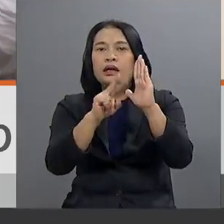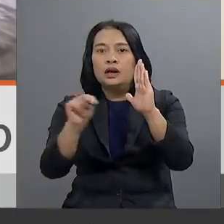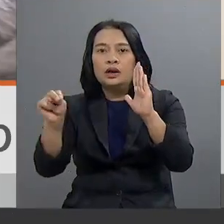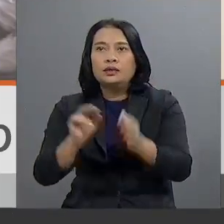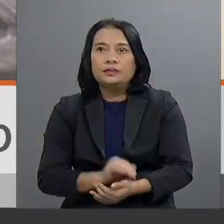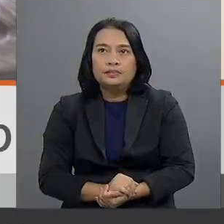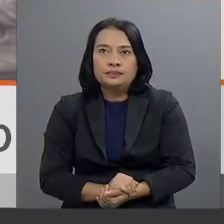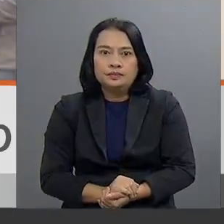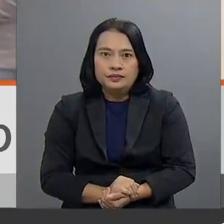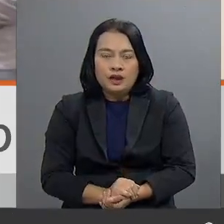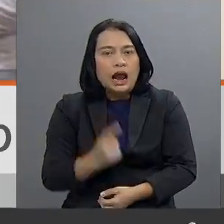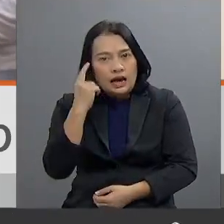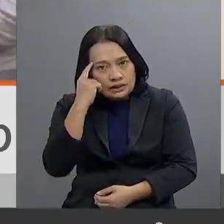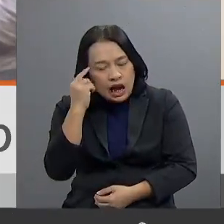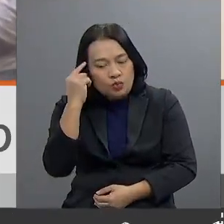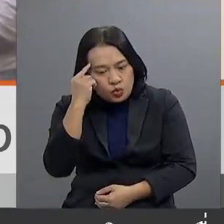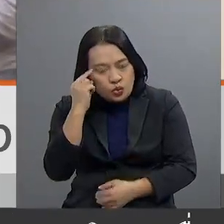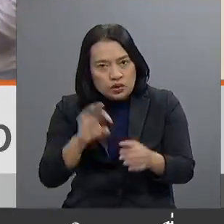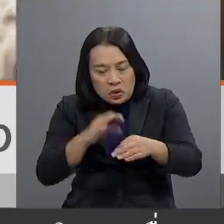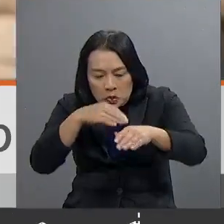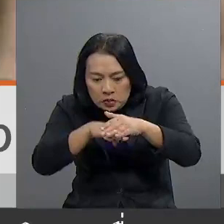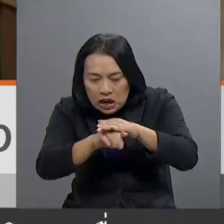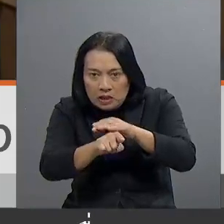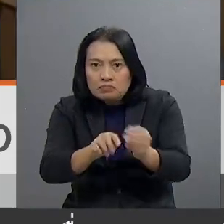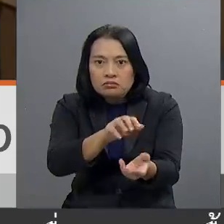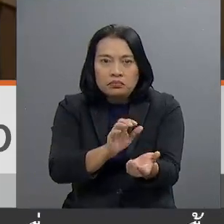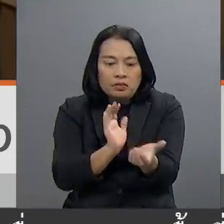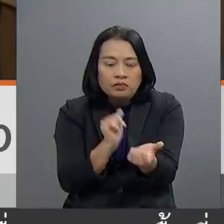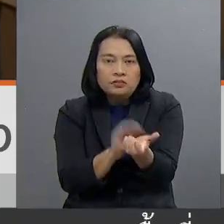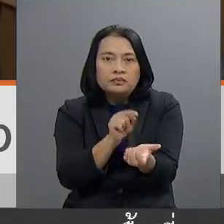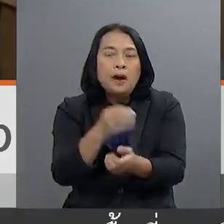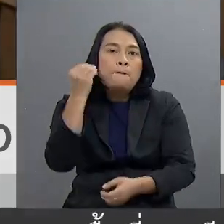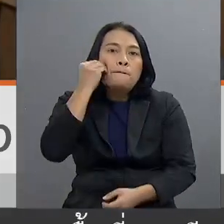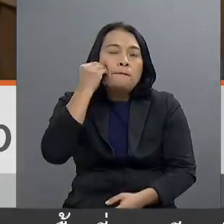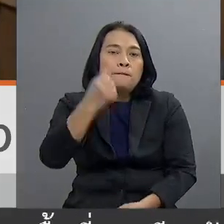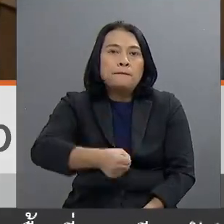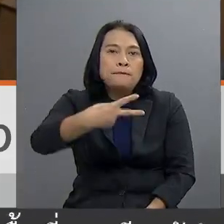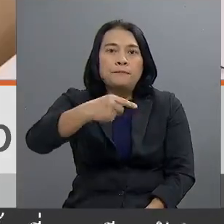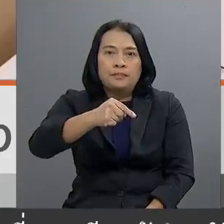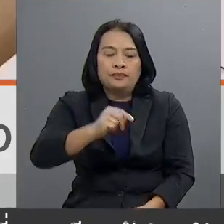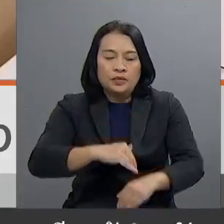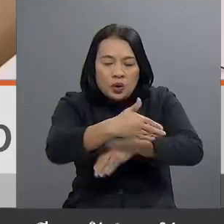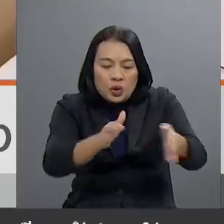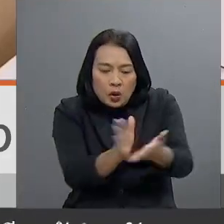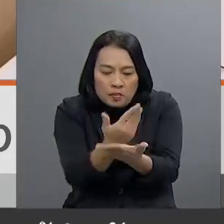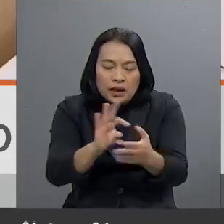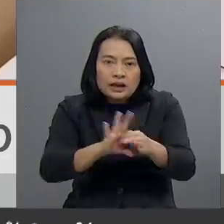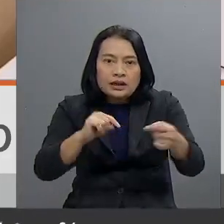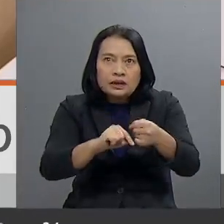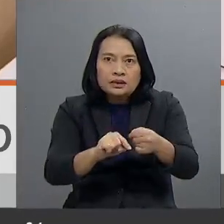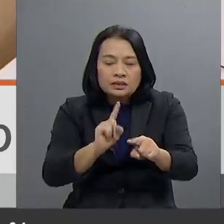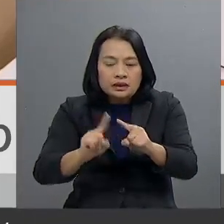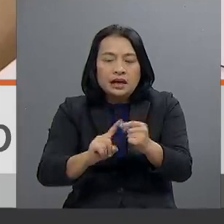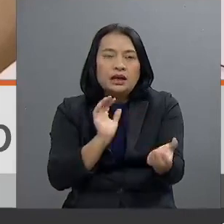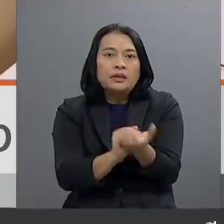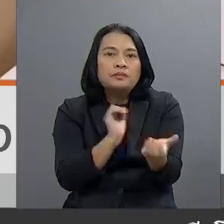การลักลอบเล่นการพนันโดยบ้านหลังดังกล่าวเป็นบ้านเดี่ยว2ชั้นด้านในแบ่งเป็นห้องเล่นพนันมีโต๊ะพนัน2โต๊ะพบหลักฐาน